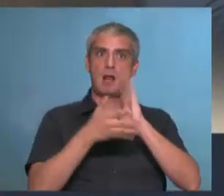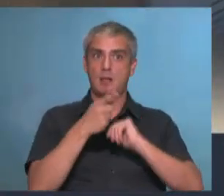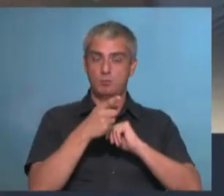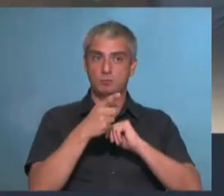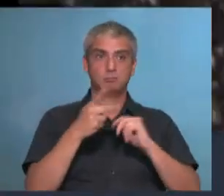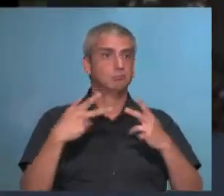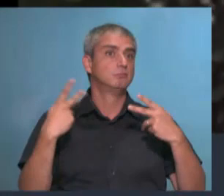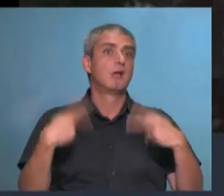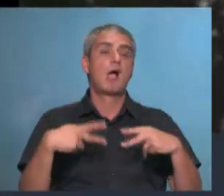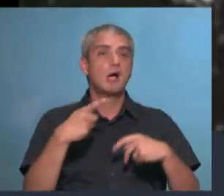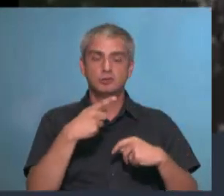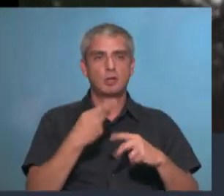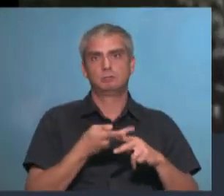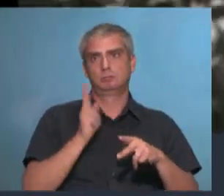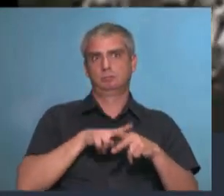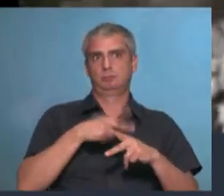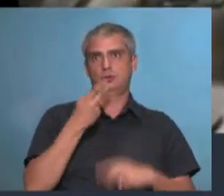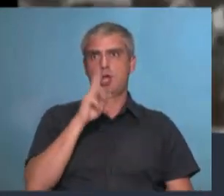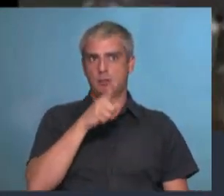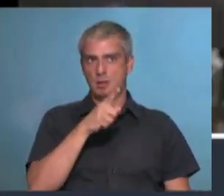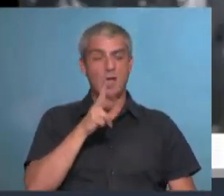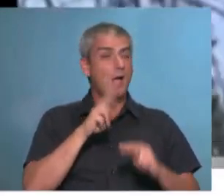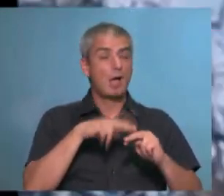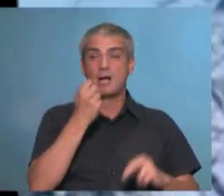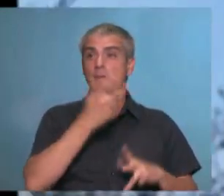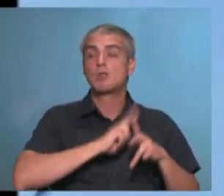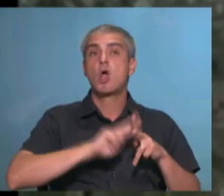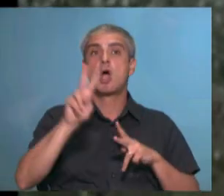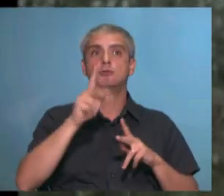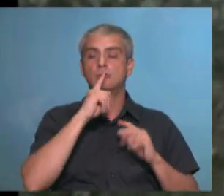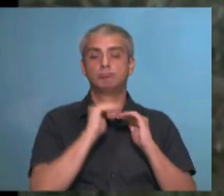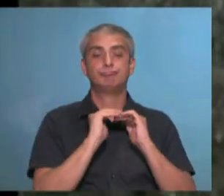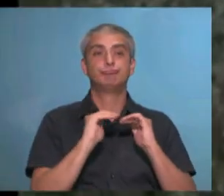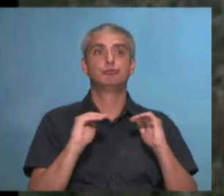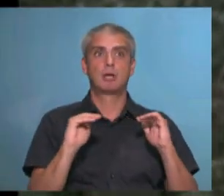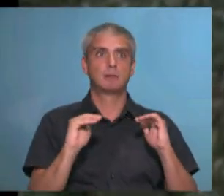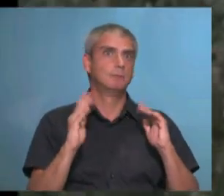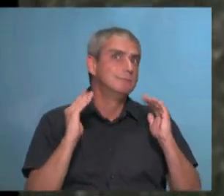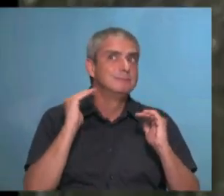והחשש של התושבים הוא הסלמה נוספת אחרי כמעט חודשיים שקטים באופן יחסי.